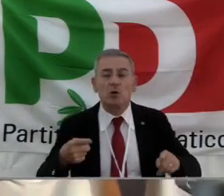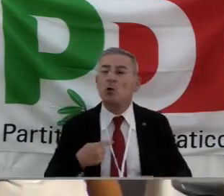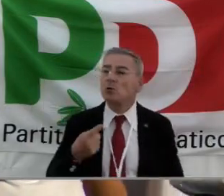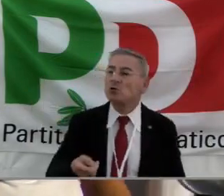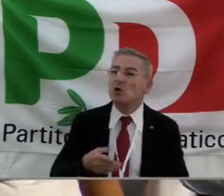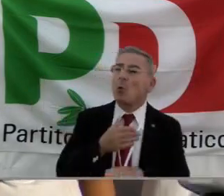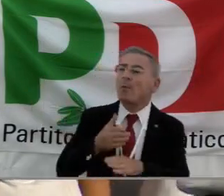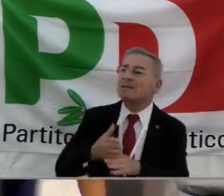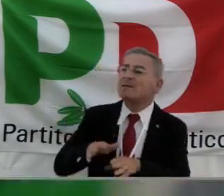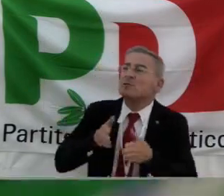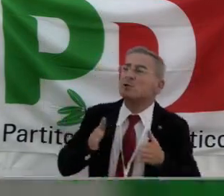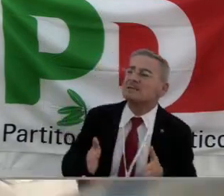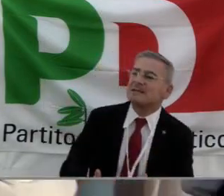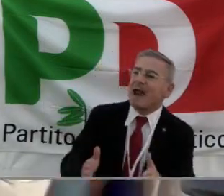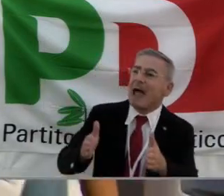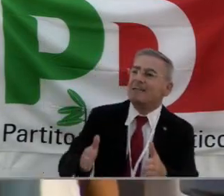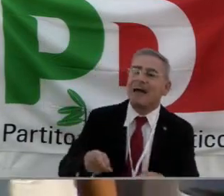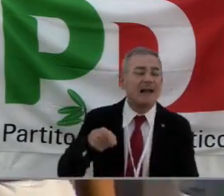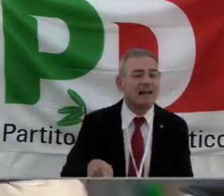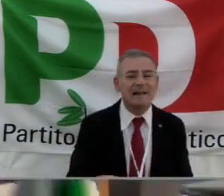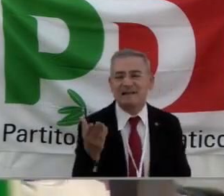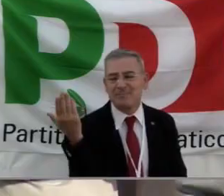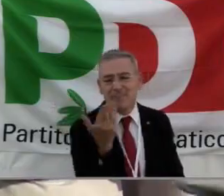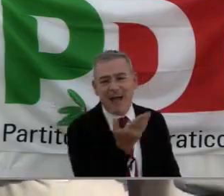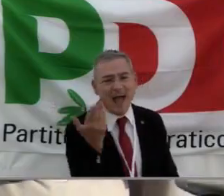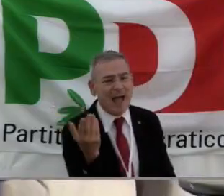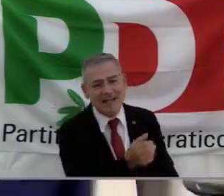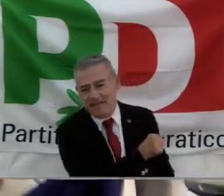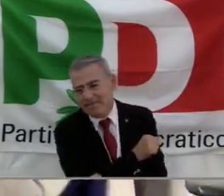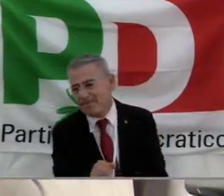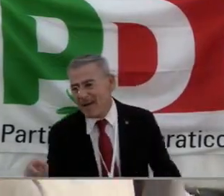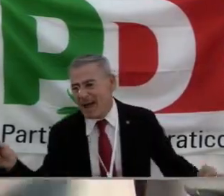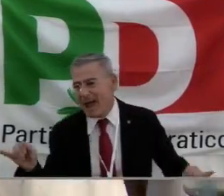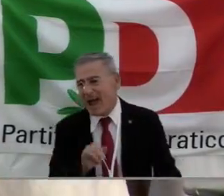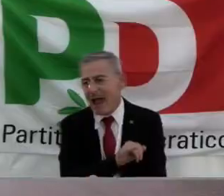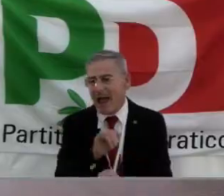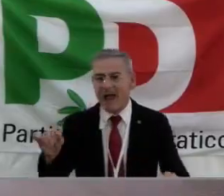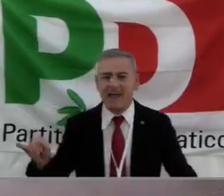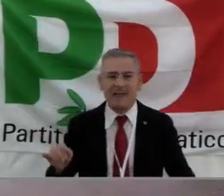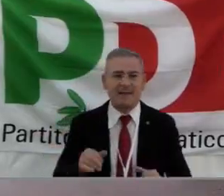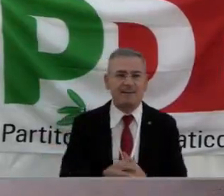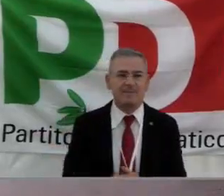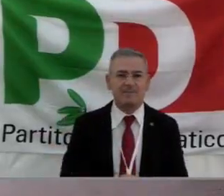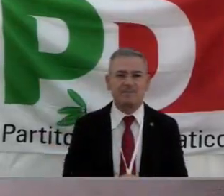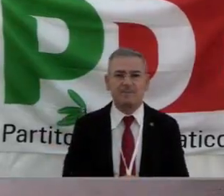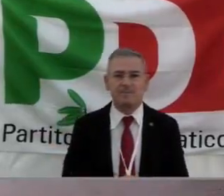strada, perché da lì non sbagli mai, non sbagli mai.